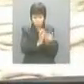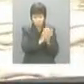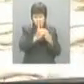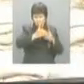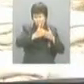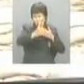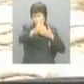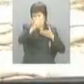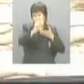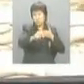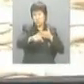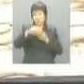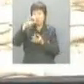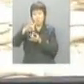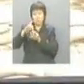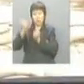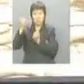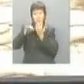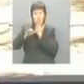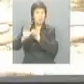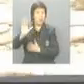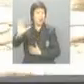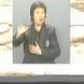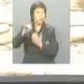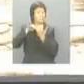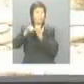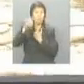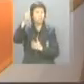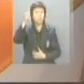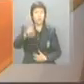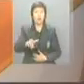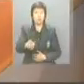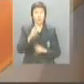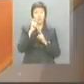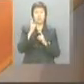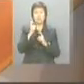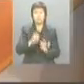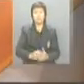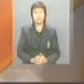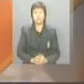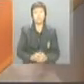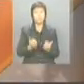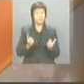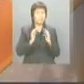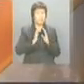ขทัยนั้นไม่อนุญาตให้รถทุกชนิดผ่านเข้าออกบริเวณนี้แล้วนะครับเพื่อความปลอดภัยครับ ขอบคุณคุณชาติค่ะ